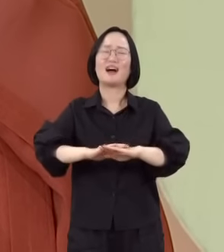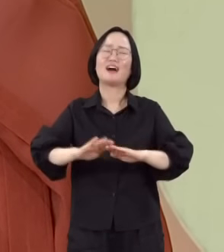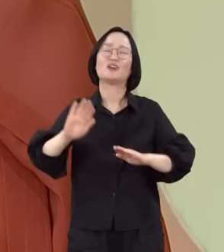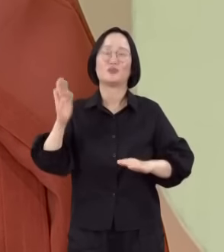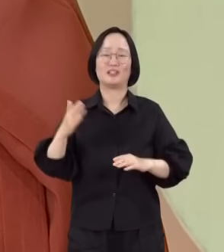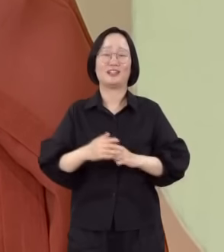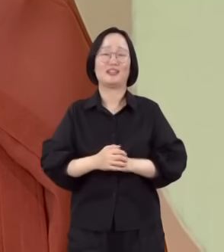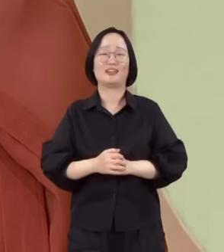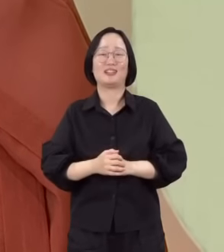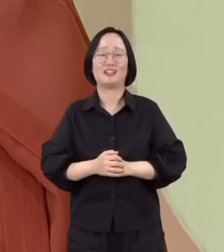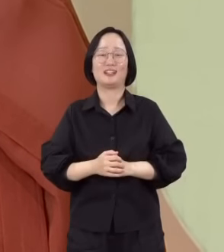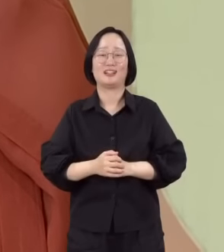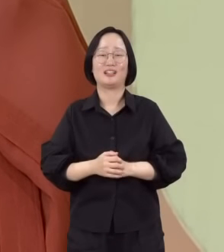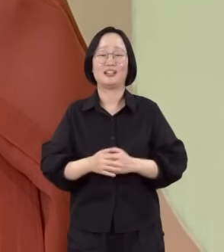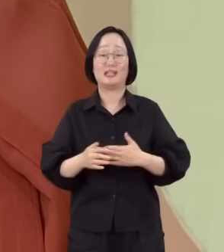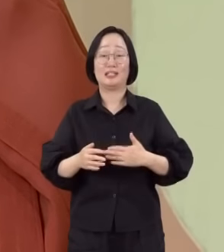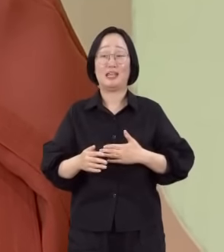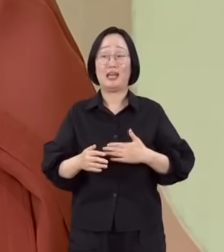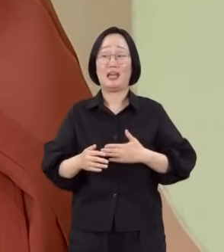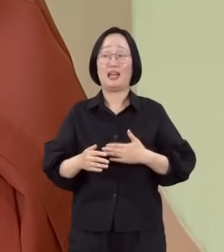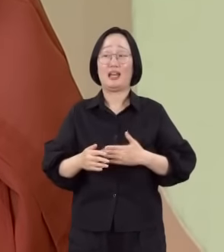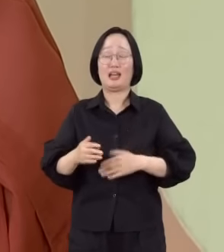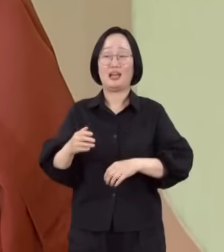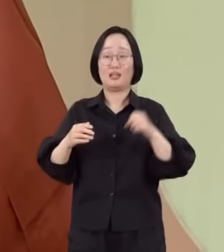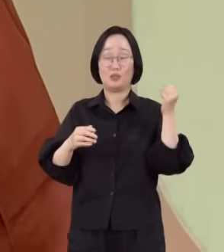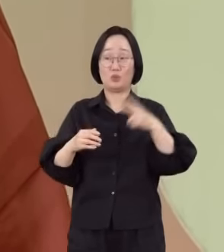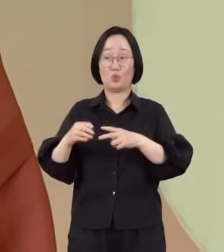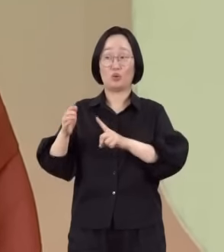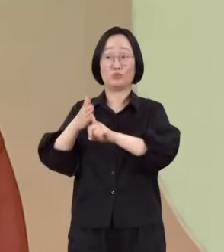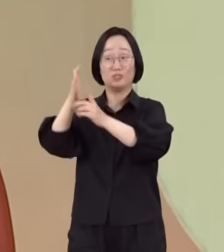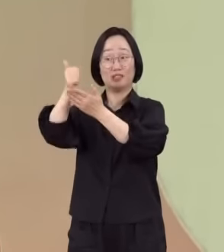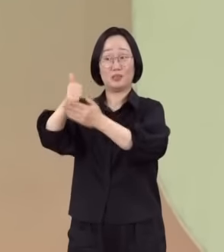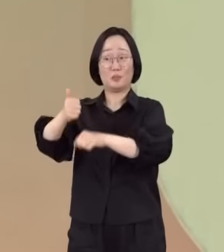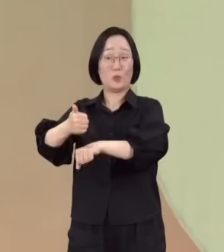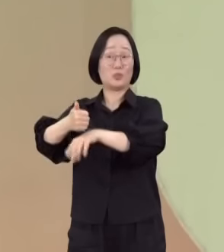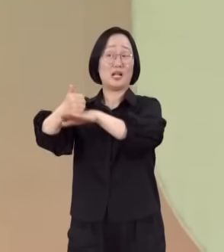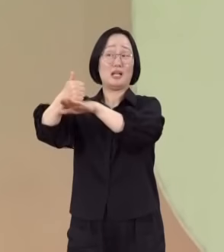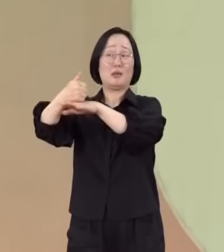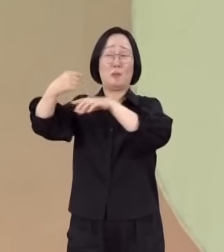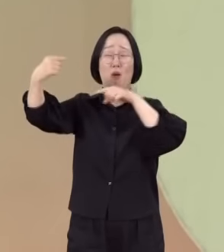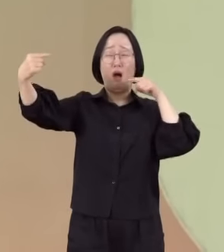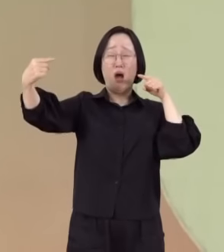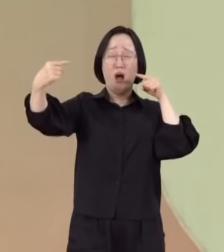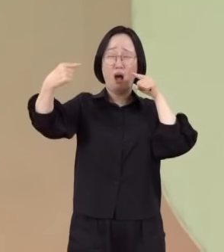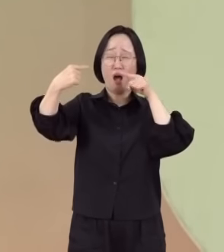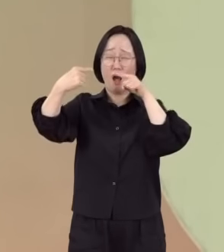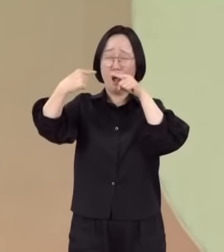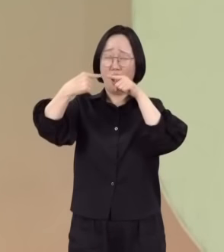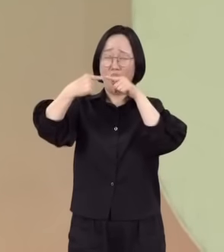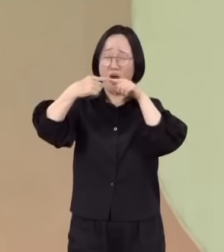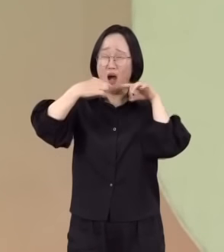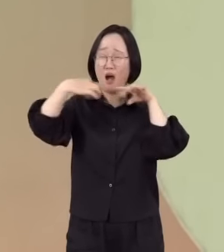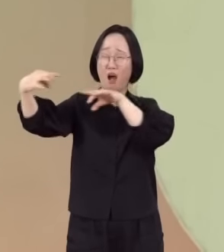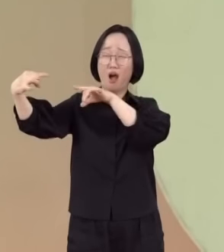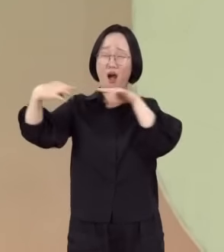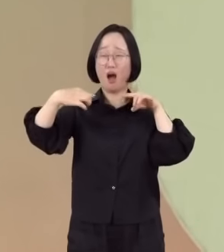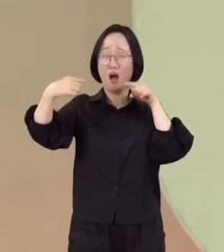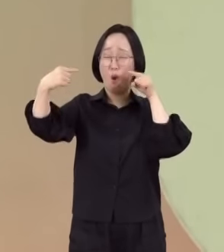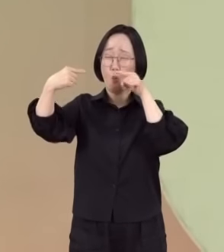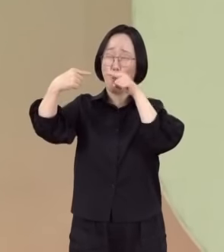불보살님이 통하는 그 자리가 바로 우리가 감이라고 부릅니다